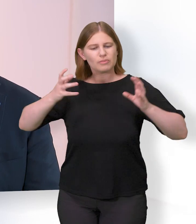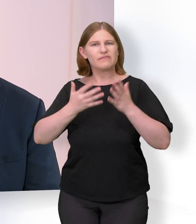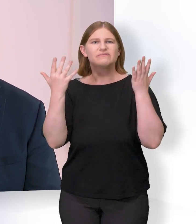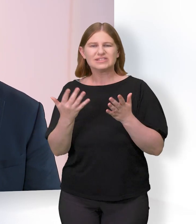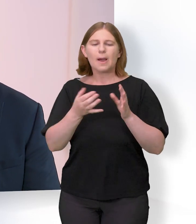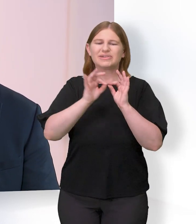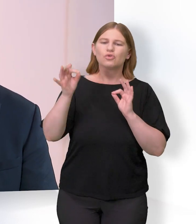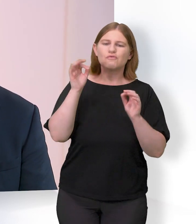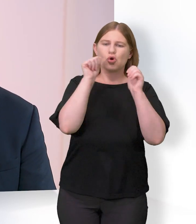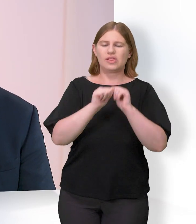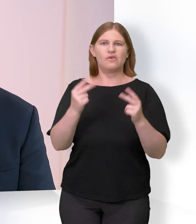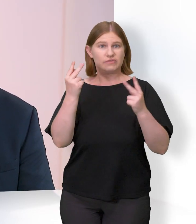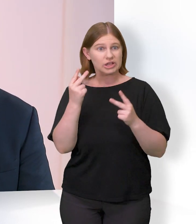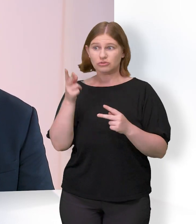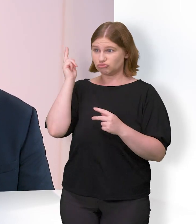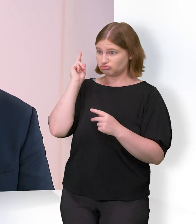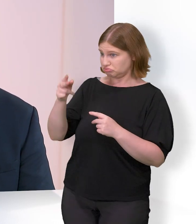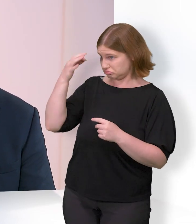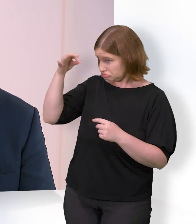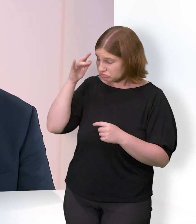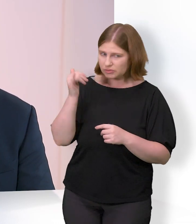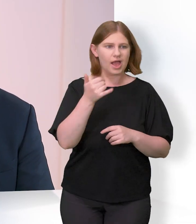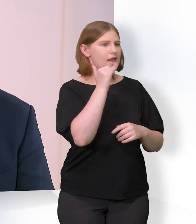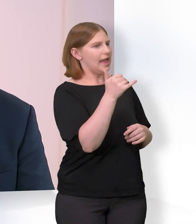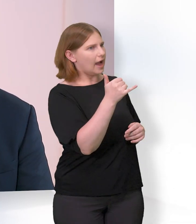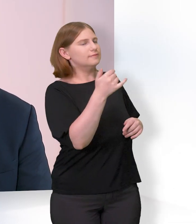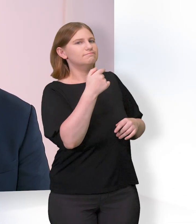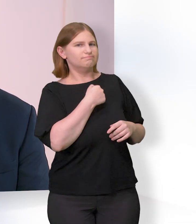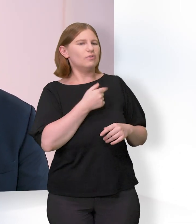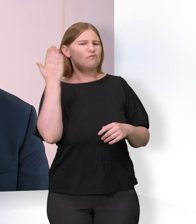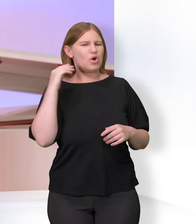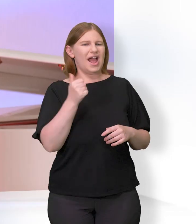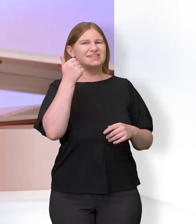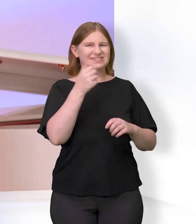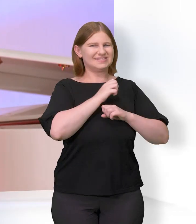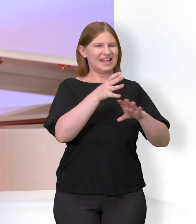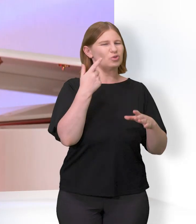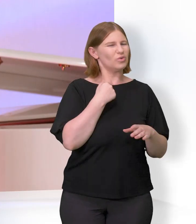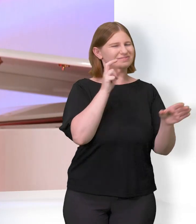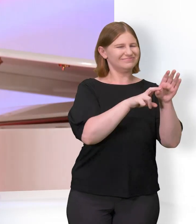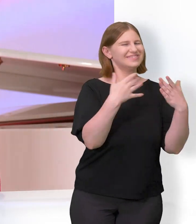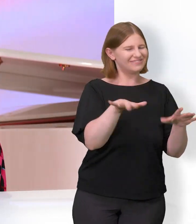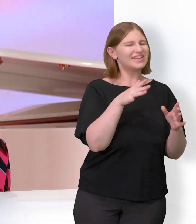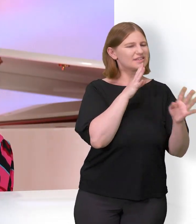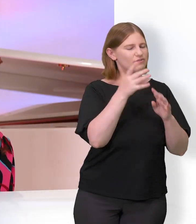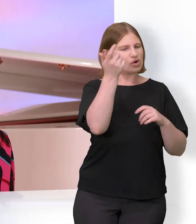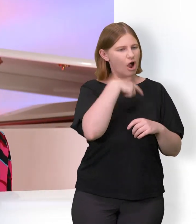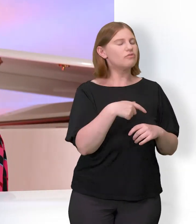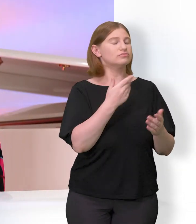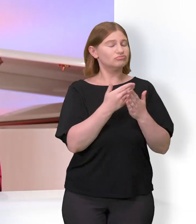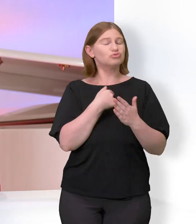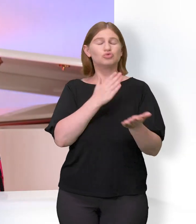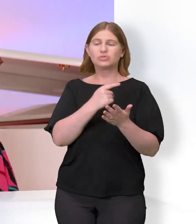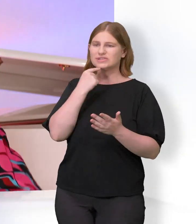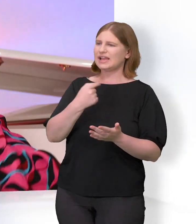sind für Glück. Würdest du es unterstreichen? Ja, ich habe ja in der ersten Sendung damals gesagt, dass ich dankbar bin und dass das eine persönliche